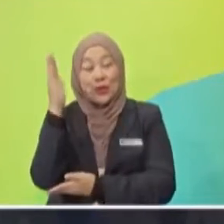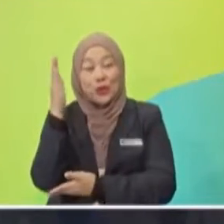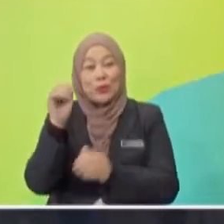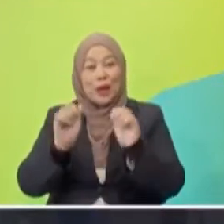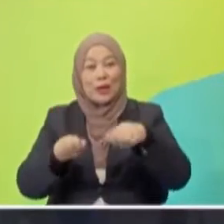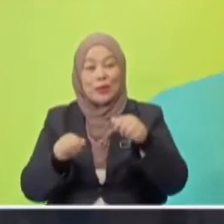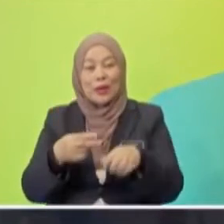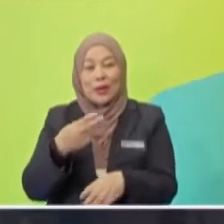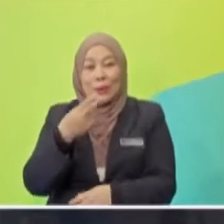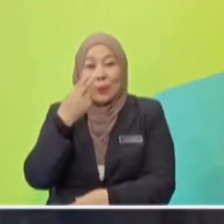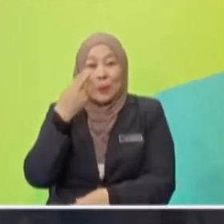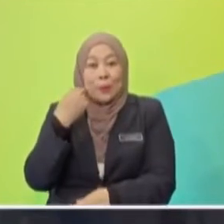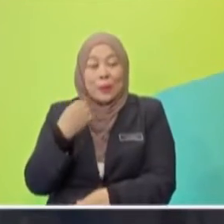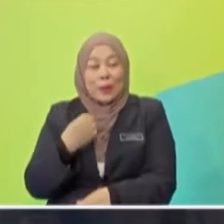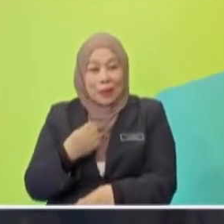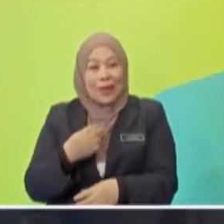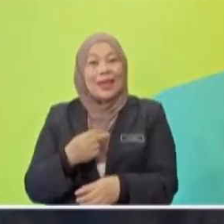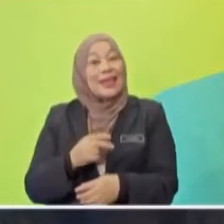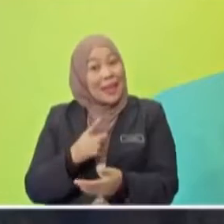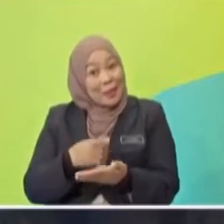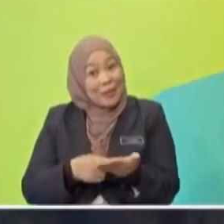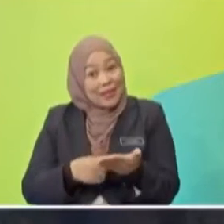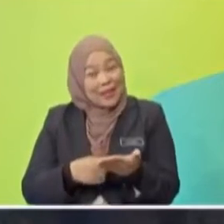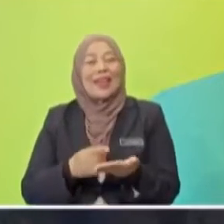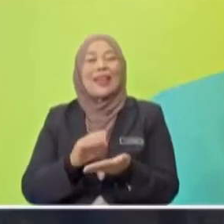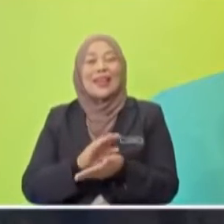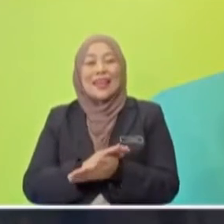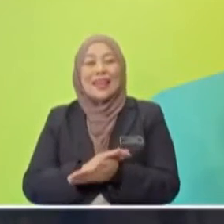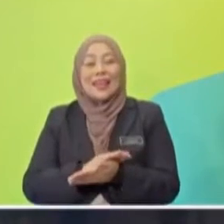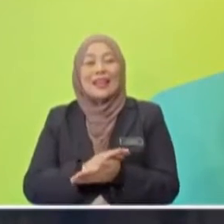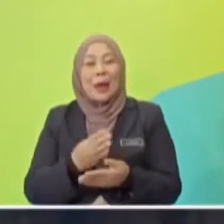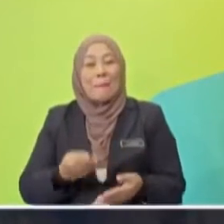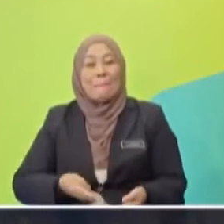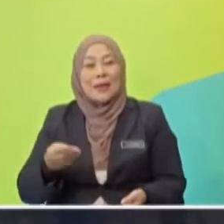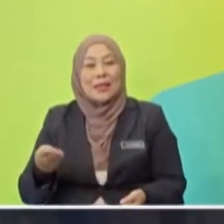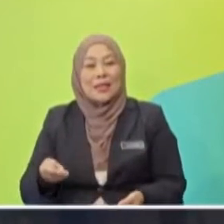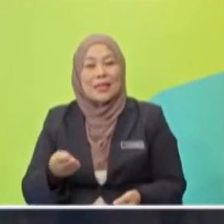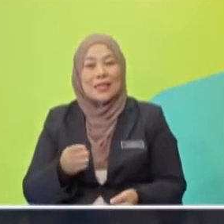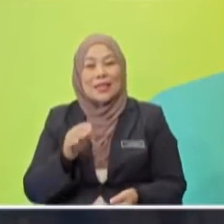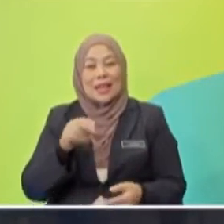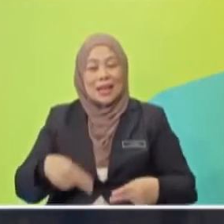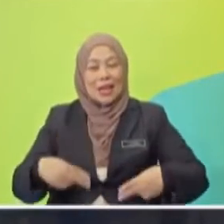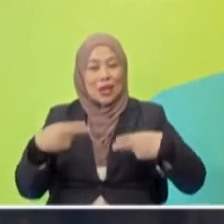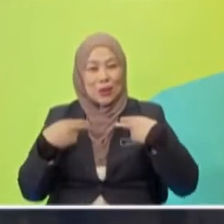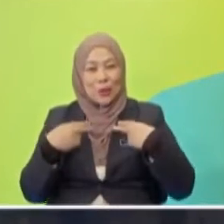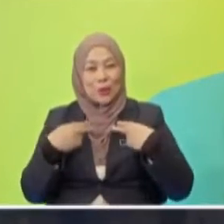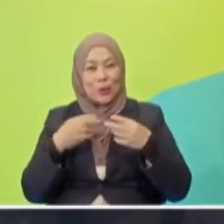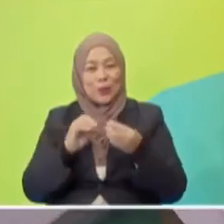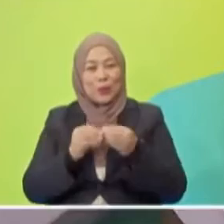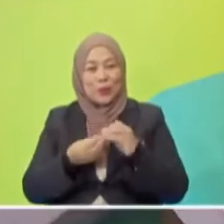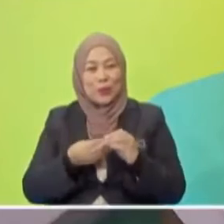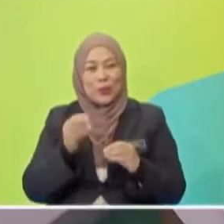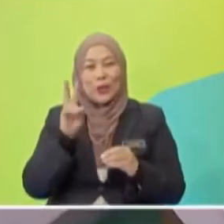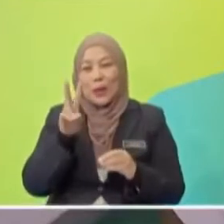benda hidup terus sebelahnya gambar yang berwarna biru ada kursi dan television ya Dan ini